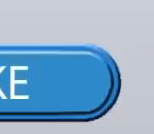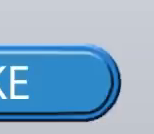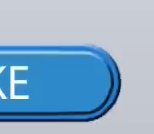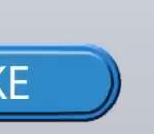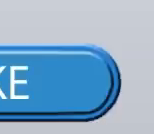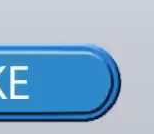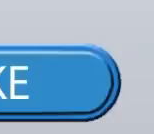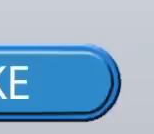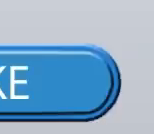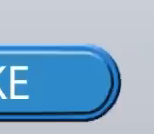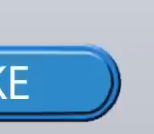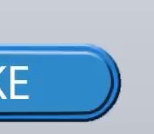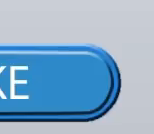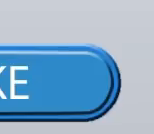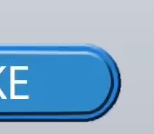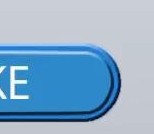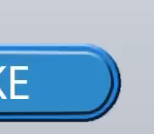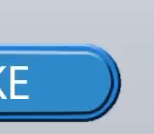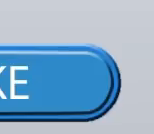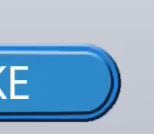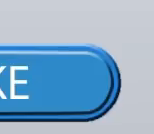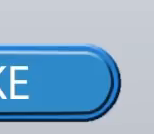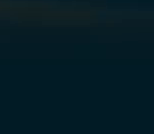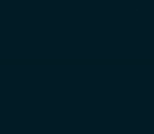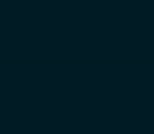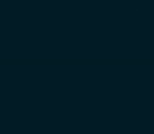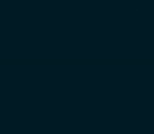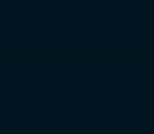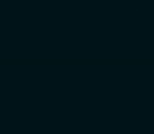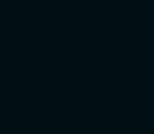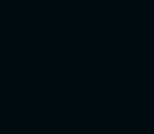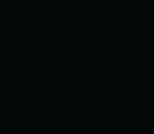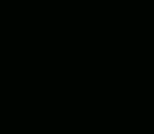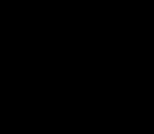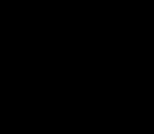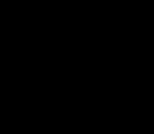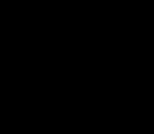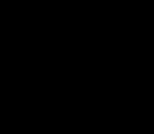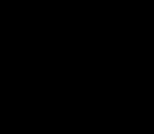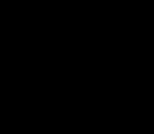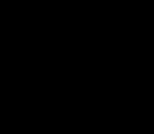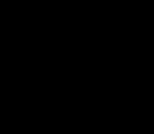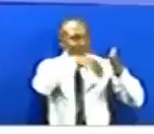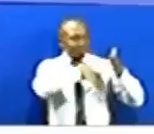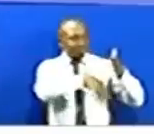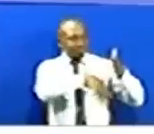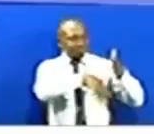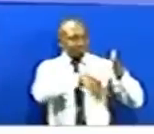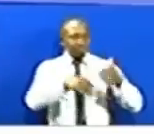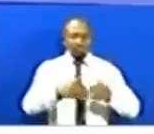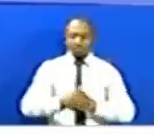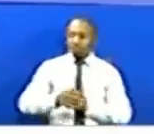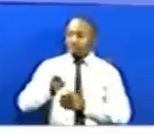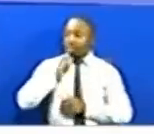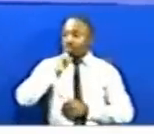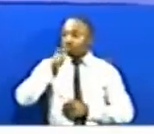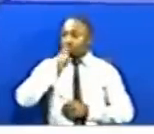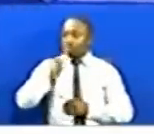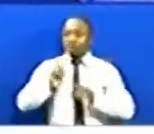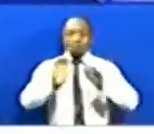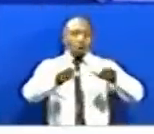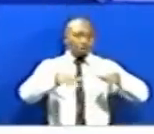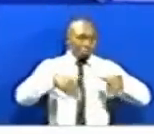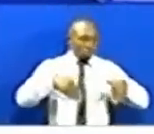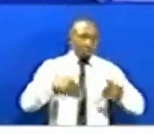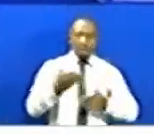siku, usisahau kusubscribe, kisha like na comment. Gilly Bonny Online TV. Spika wa Bunge Job